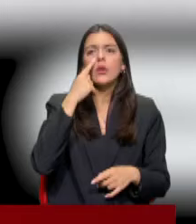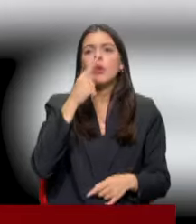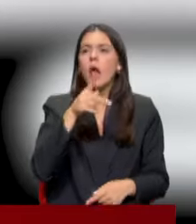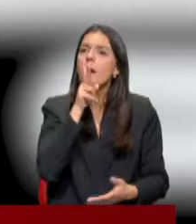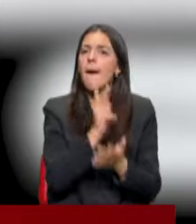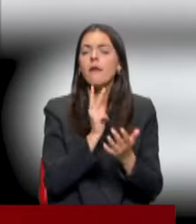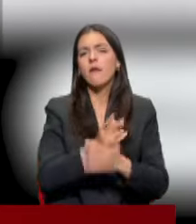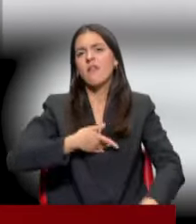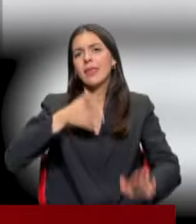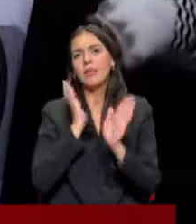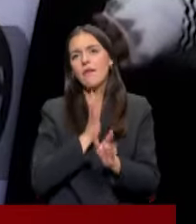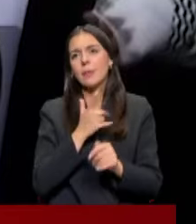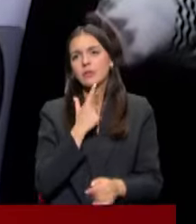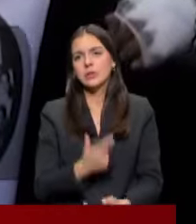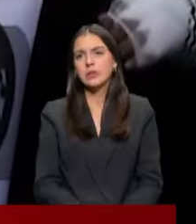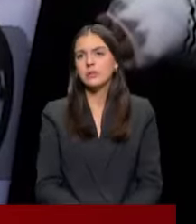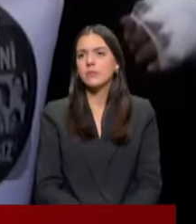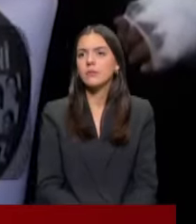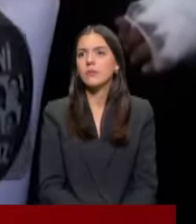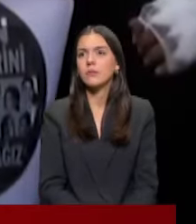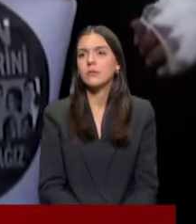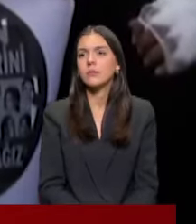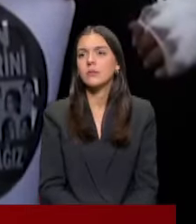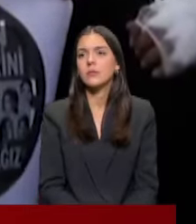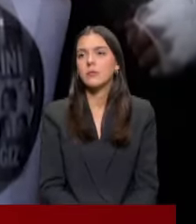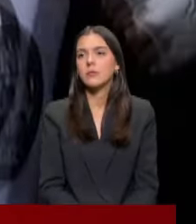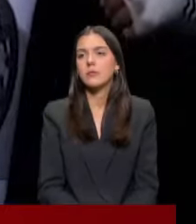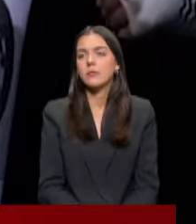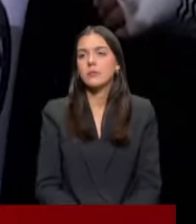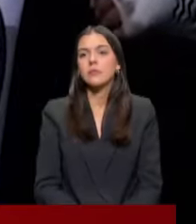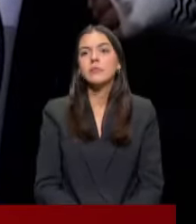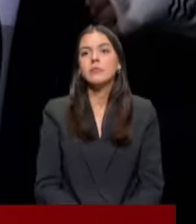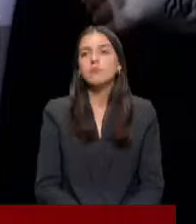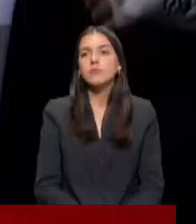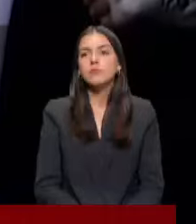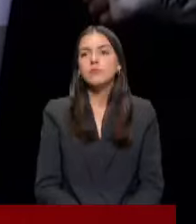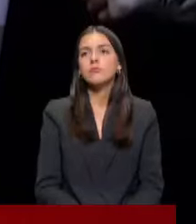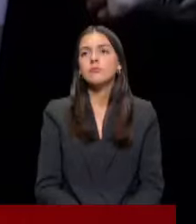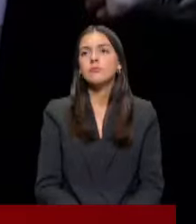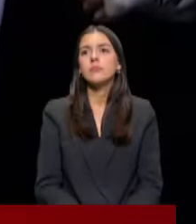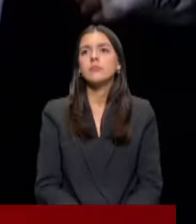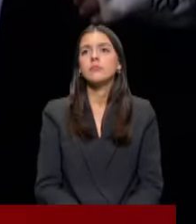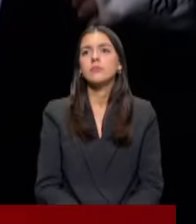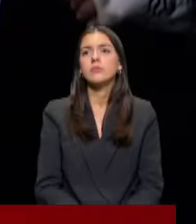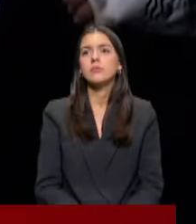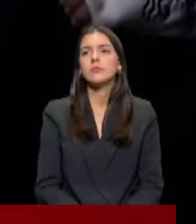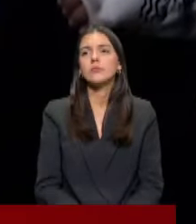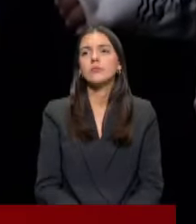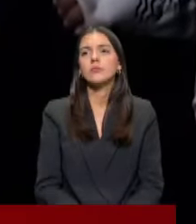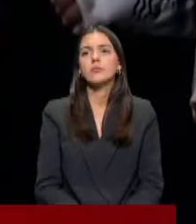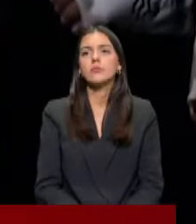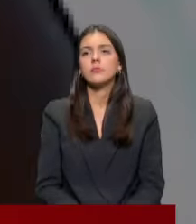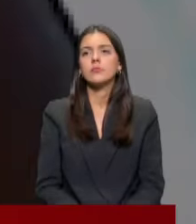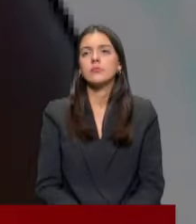ilkesiyle kararlılıkla sürdüreceğiz. Bu nasıl sıfır tolerans Mahir Hanım? Göz göre göre güpe gündüz iki tane gencecik